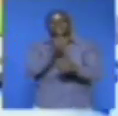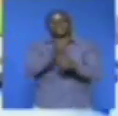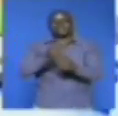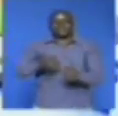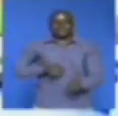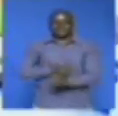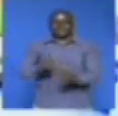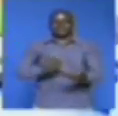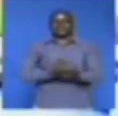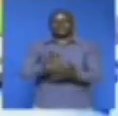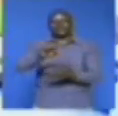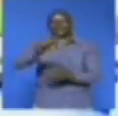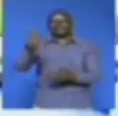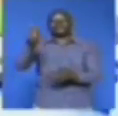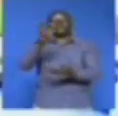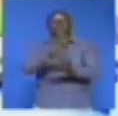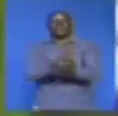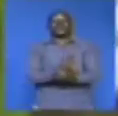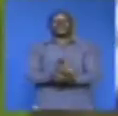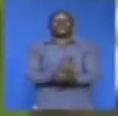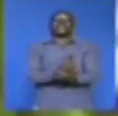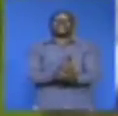Belem et Iniwalkoy Janine Kambiri.